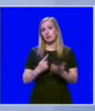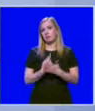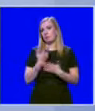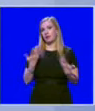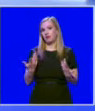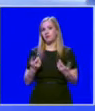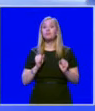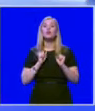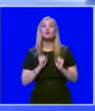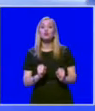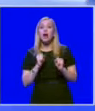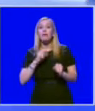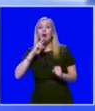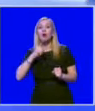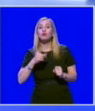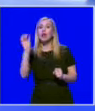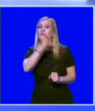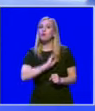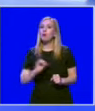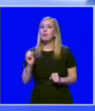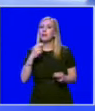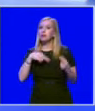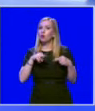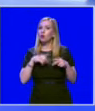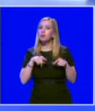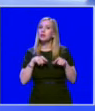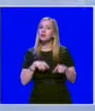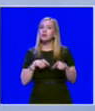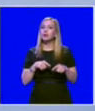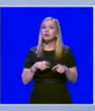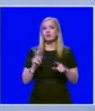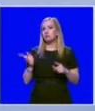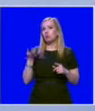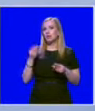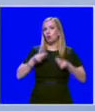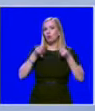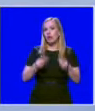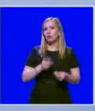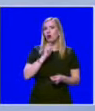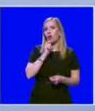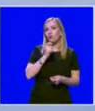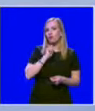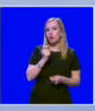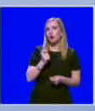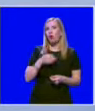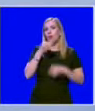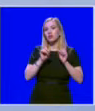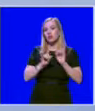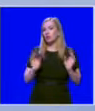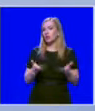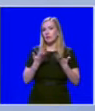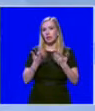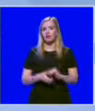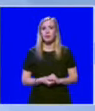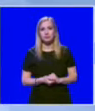това отношение. Очакваме отговор от Европейската комисия, който знам, те че... Те го дадоха вече. Говорителите им на два пъти обясниха, че не може да стане да видим, това, което